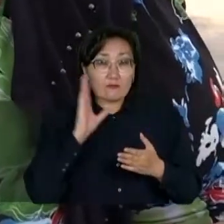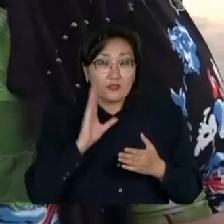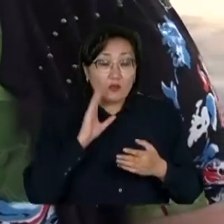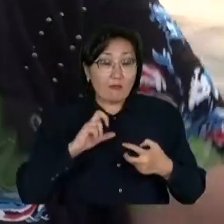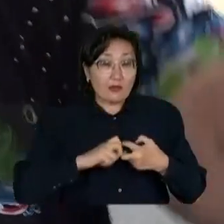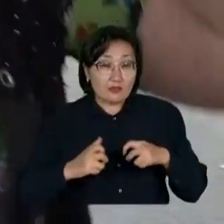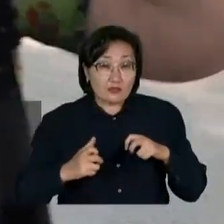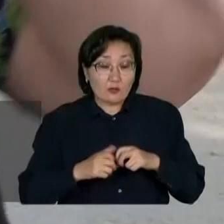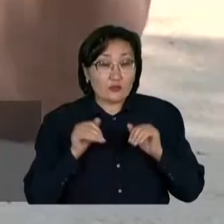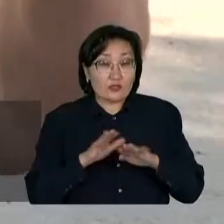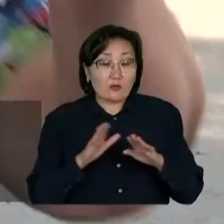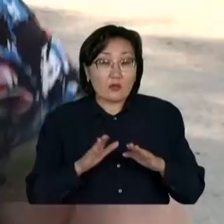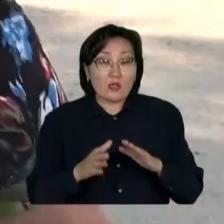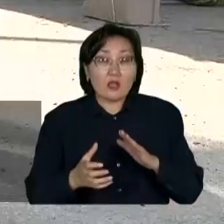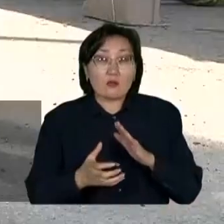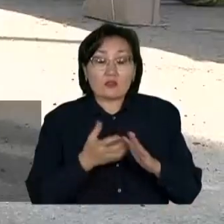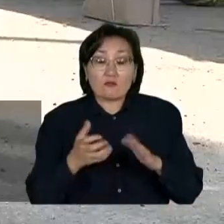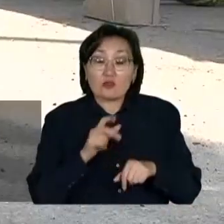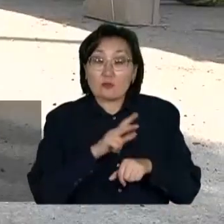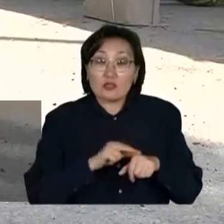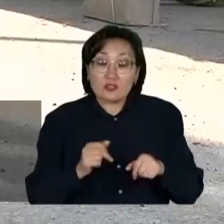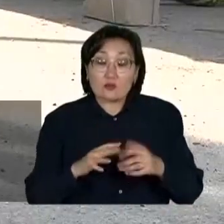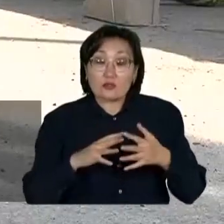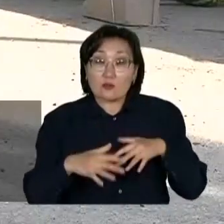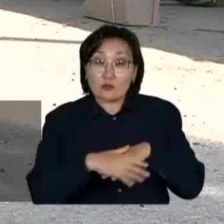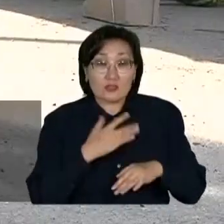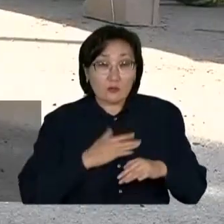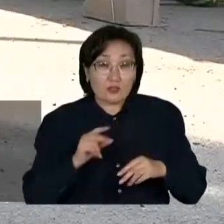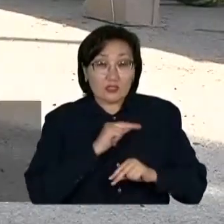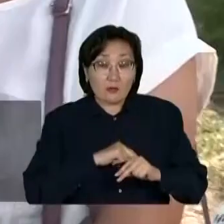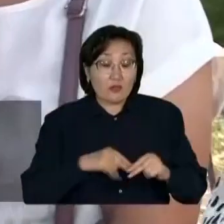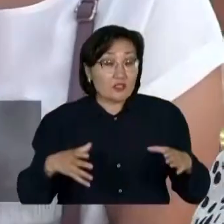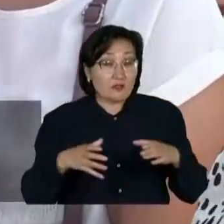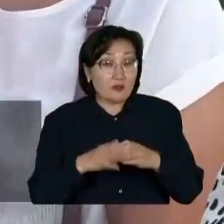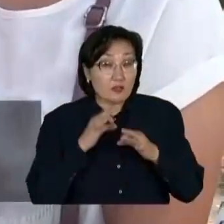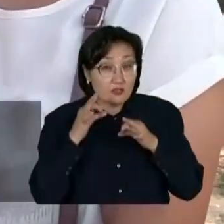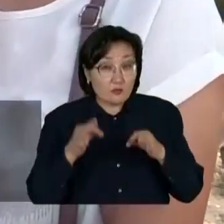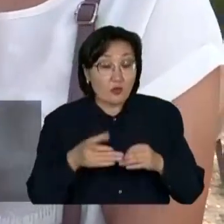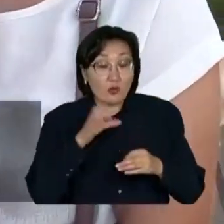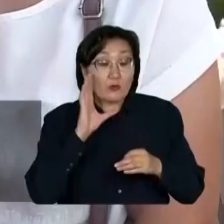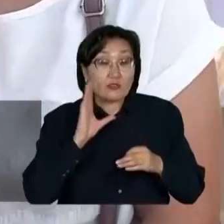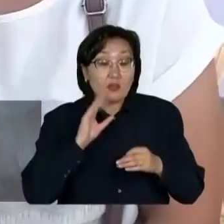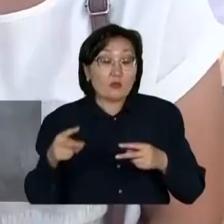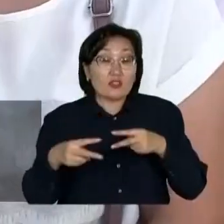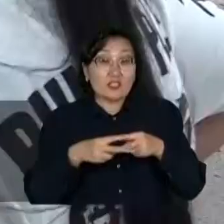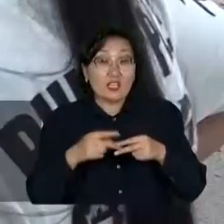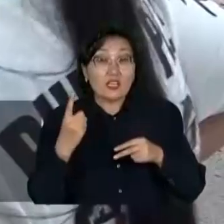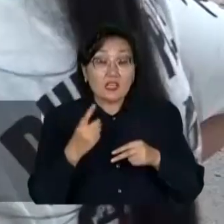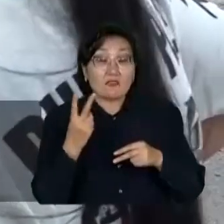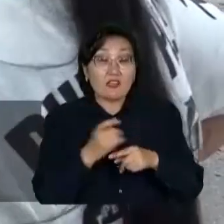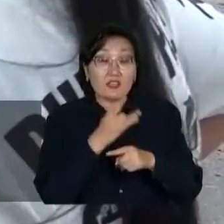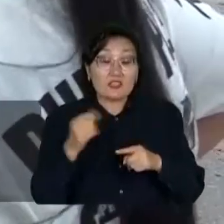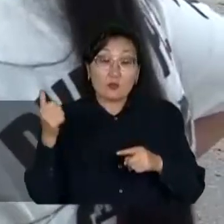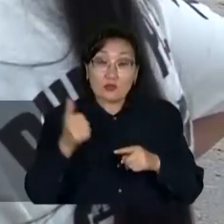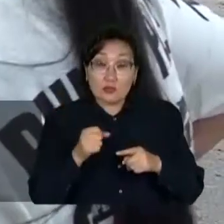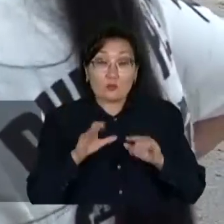проблему? Зовут милицию сюда. Сельчане недовольны работой подрядчиков. По их словам, питьевую воду подключают 1-2 раза в